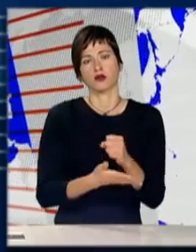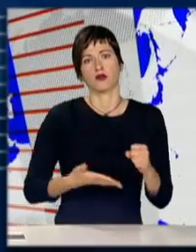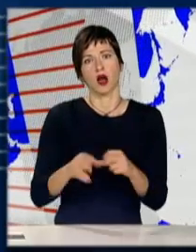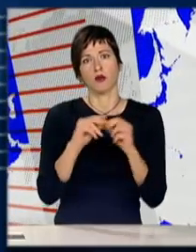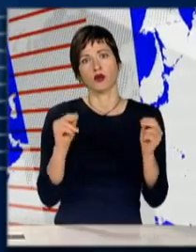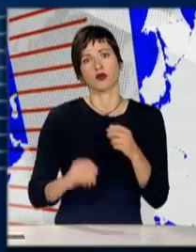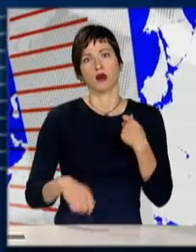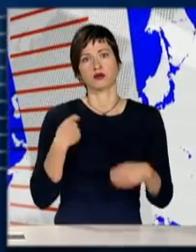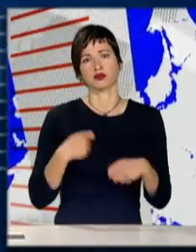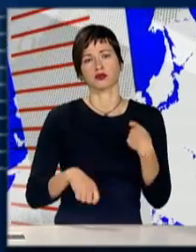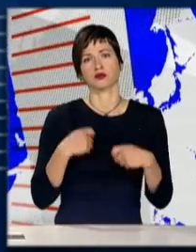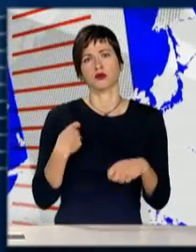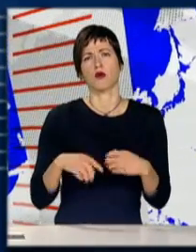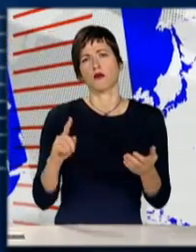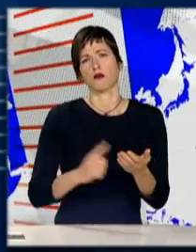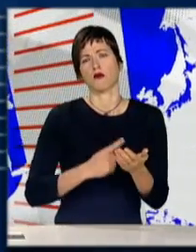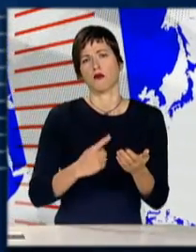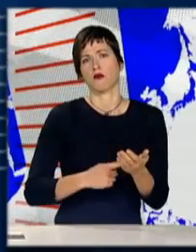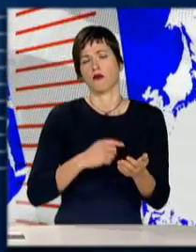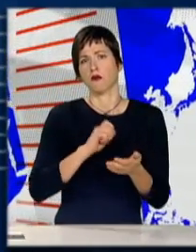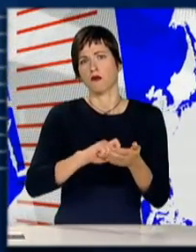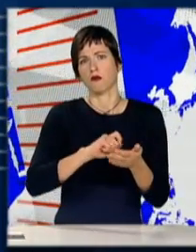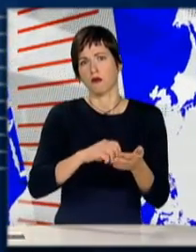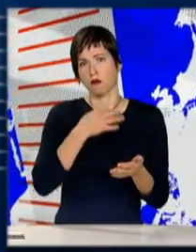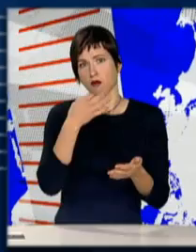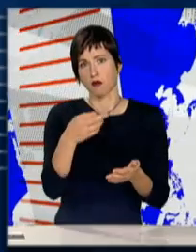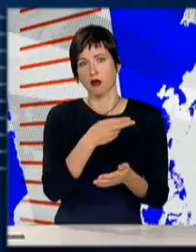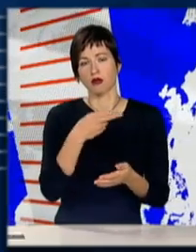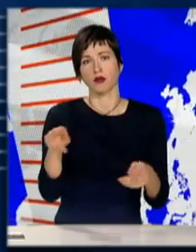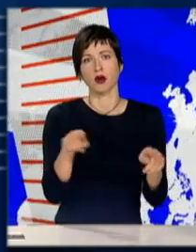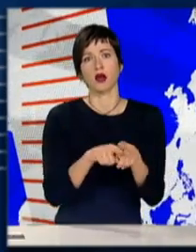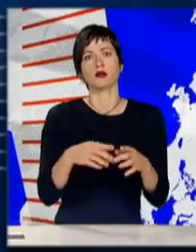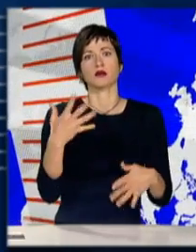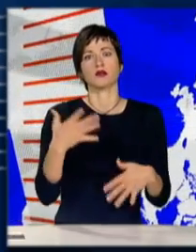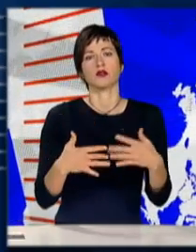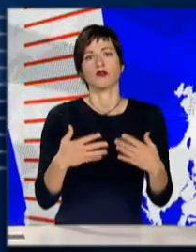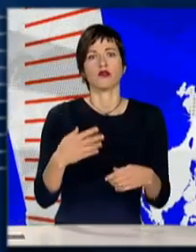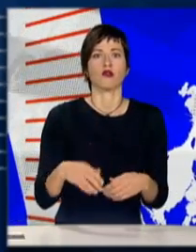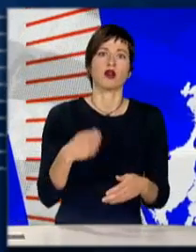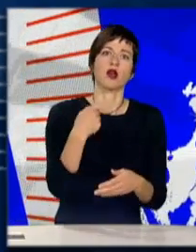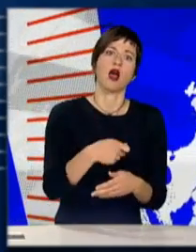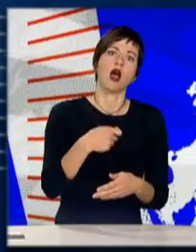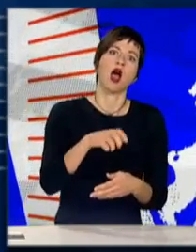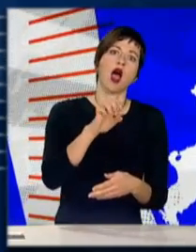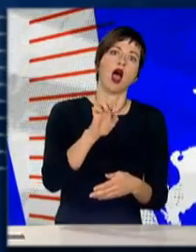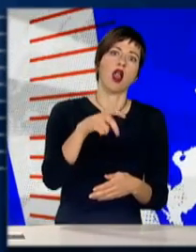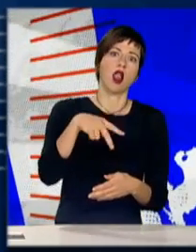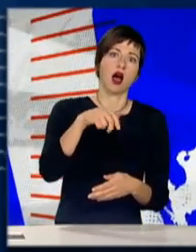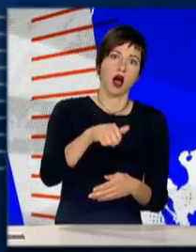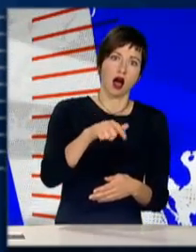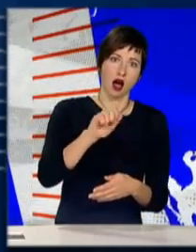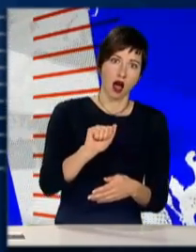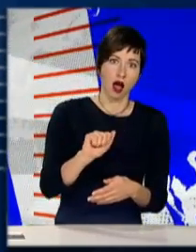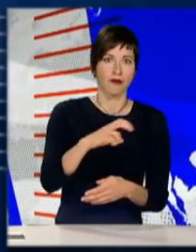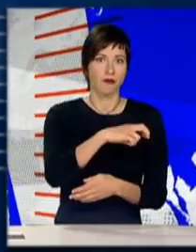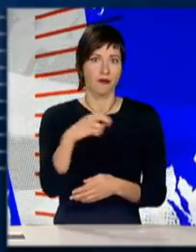αυθόρμητες αντιδράσεις τους. Σε πολλές περιπτώσεις, ιδιαίτερος λόγος γίνεται στη διαδικασία συμψηφισμού με τις εισφορές προς τον ΕΛΓΑ ή